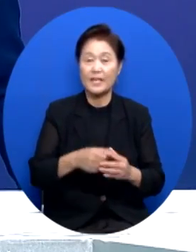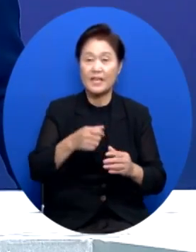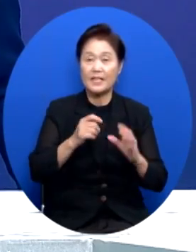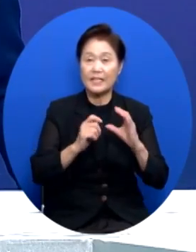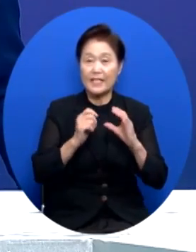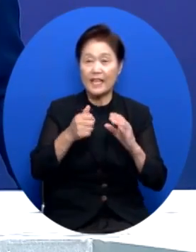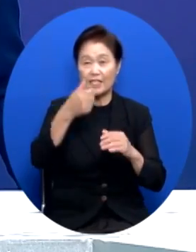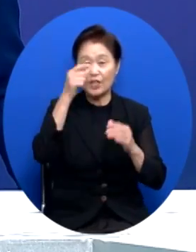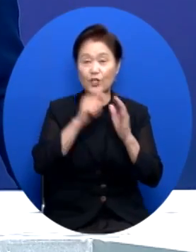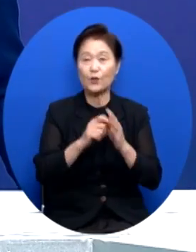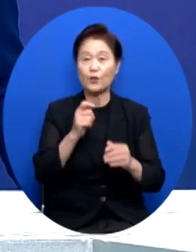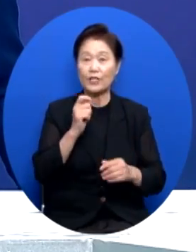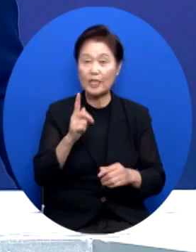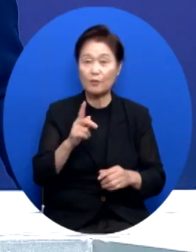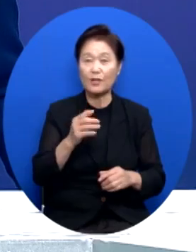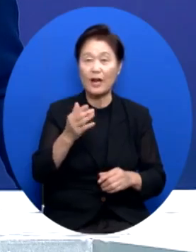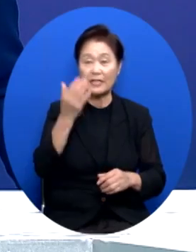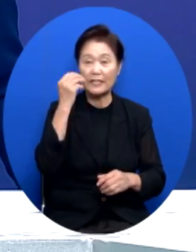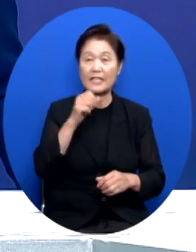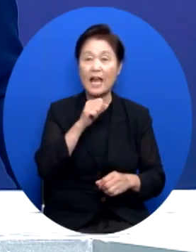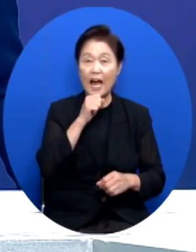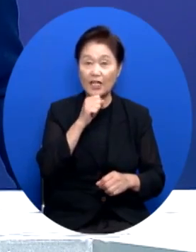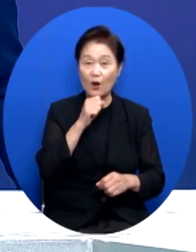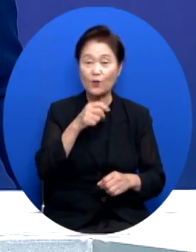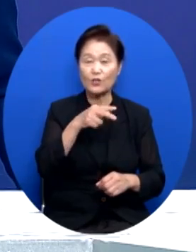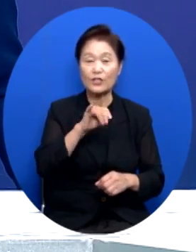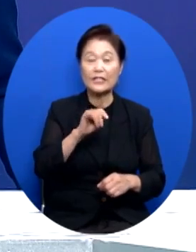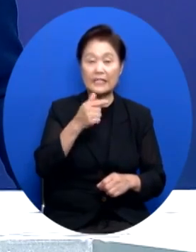CTS 기독교TV가 전 아나운서인